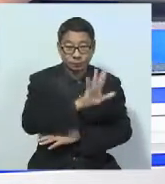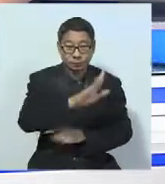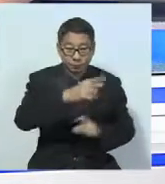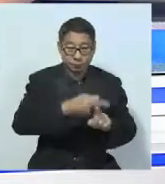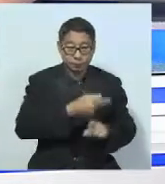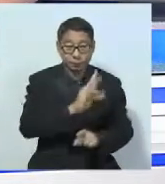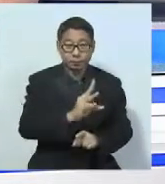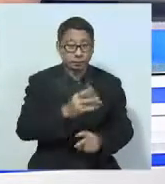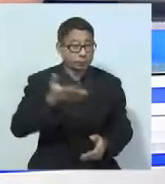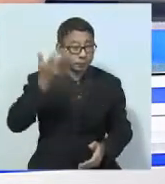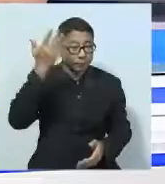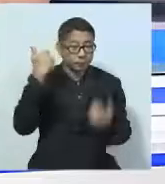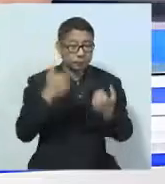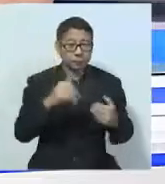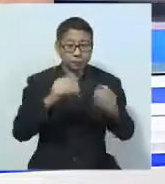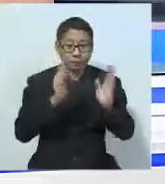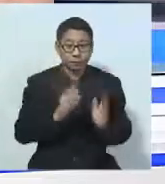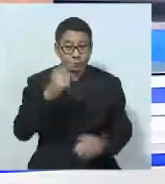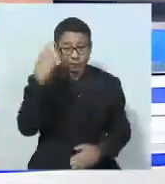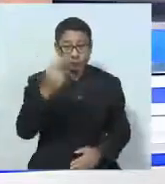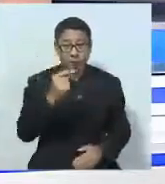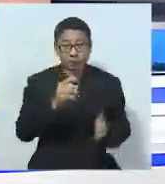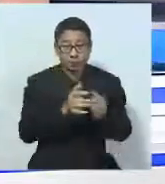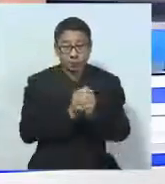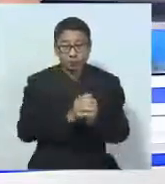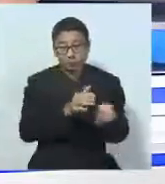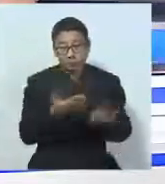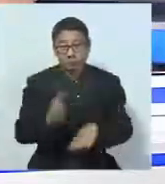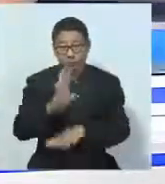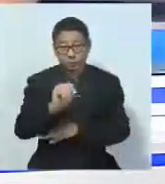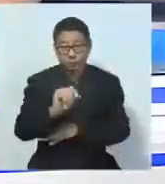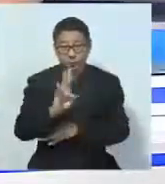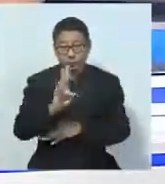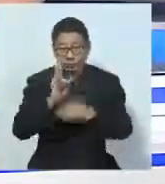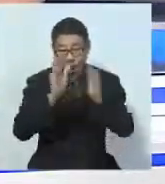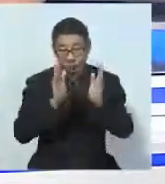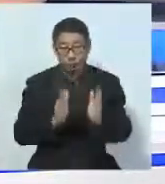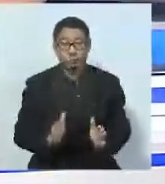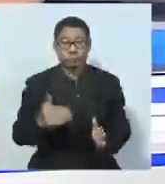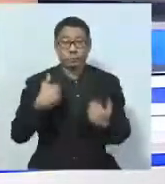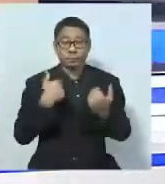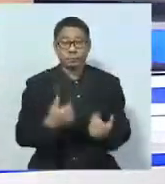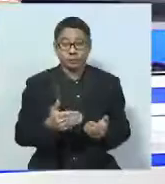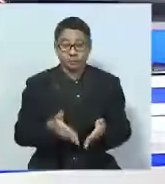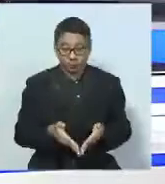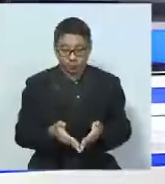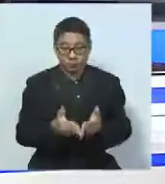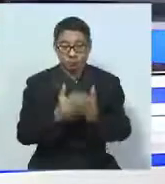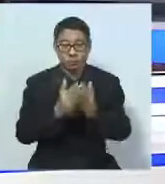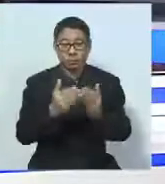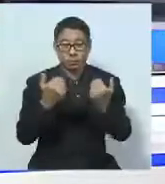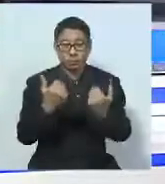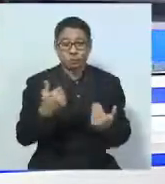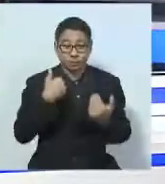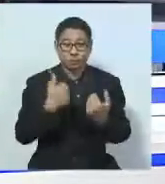ที่ผ่านมาเหตุการณ์ครั้งนั้นเนี่ยส่งผลให้นักท่องเที่ยวชาวจีนเสียชีวิตไป47รายด้วยกันนะคะซึ่งการกู้เรือฟินิกซ์ครั้ง